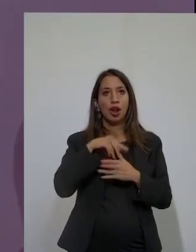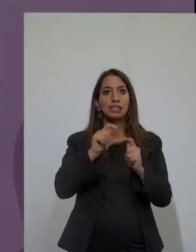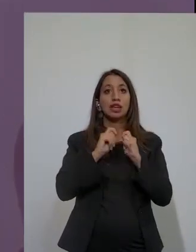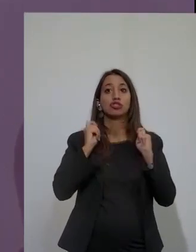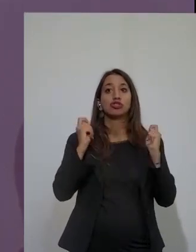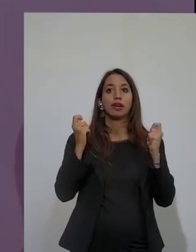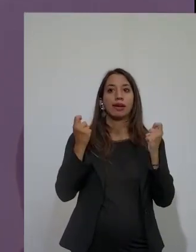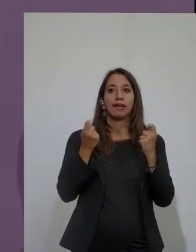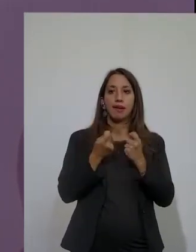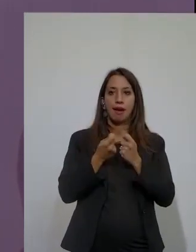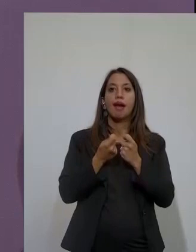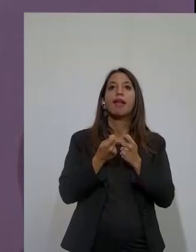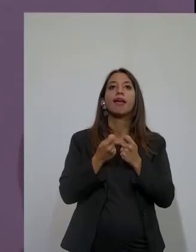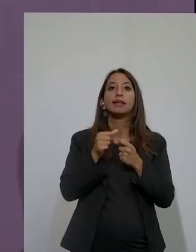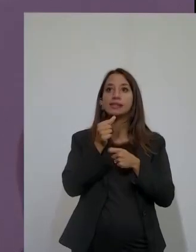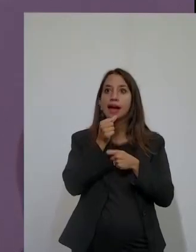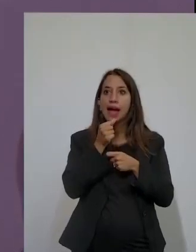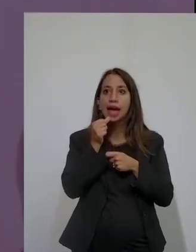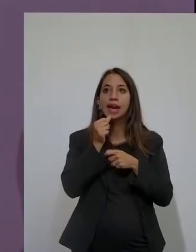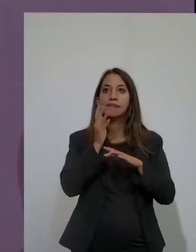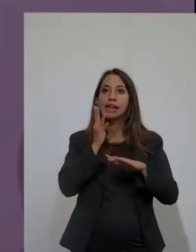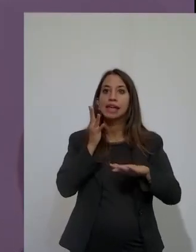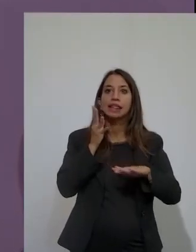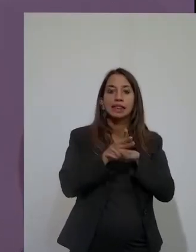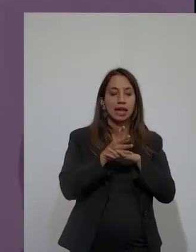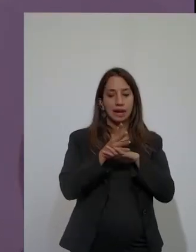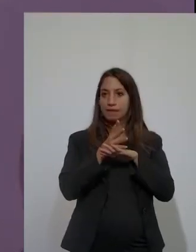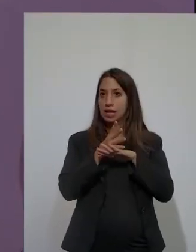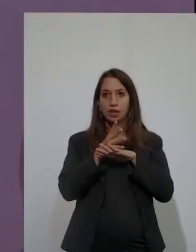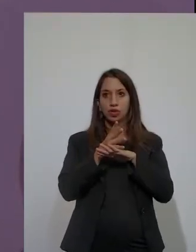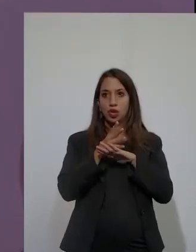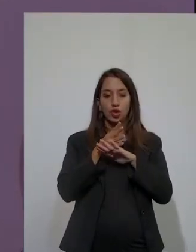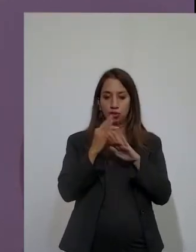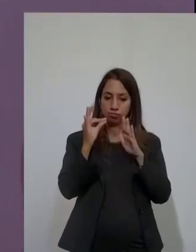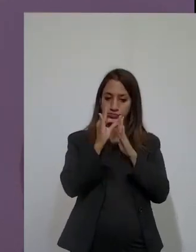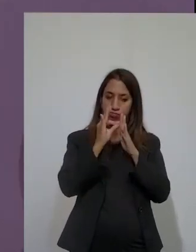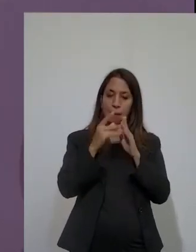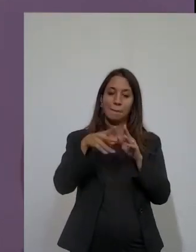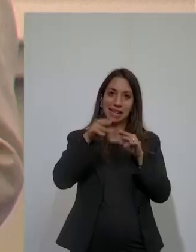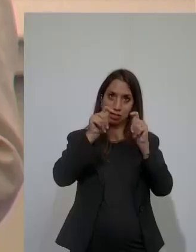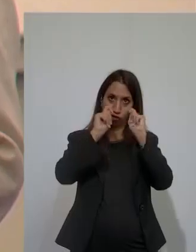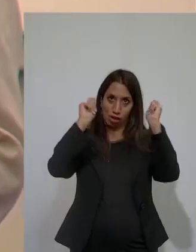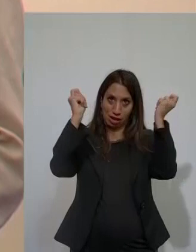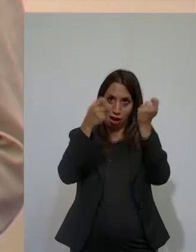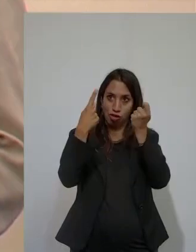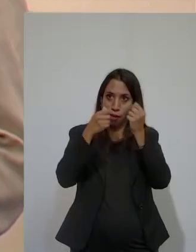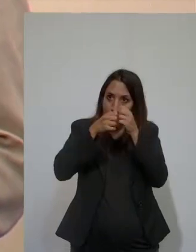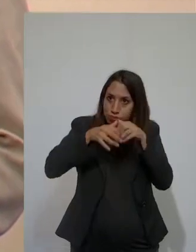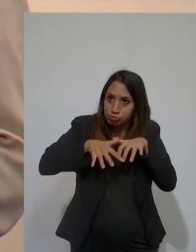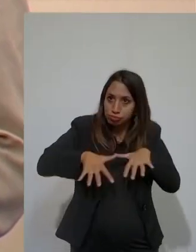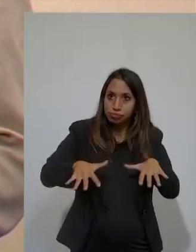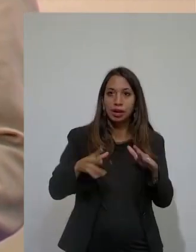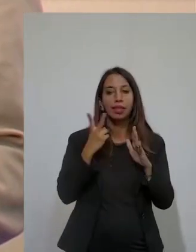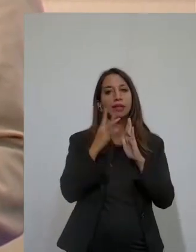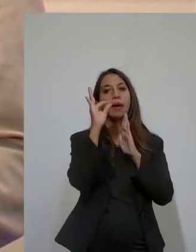generale che c'è bisogno di un intervento quadro, ma anche di normative puntuali, perché tutti noi abbiamo strumenti.